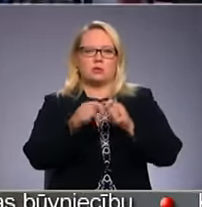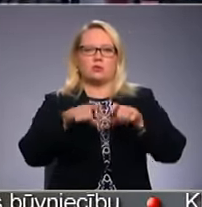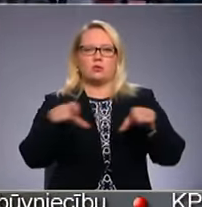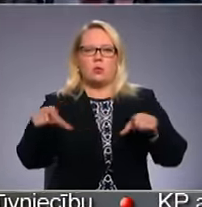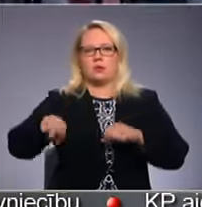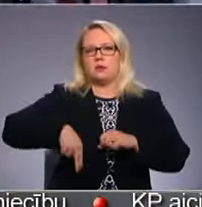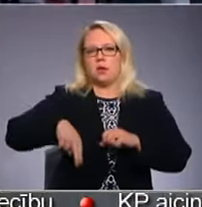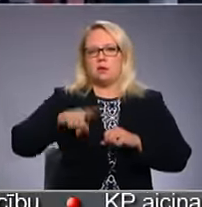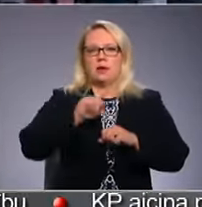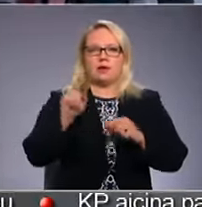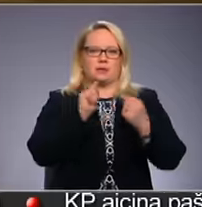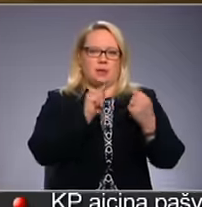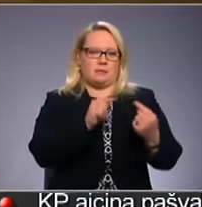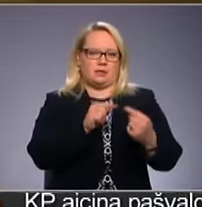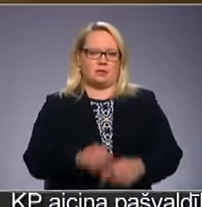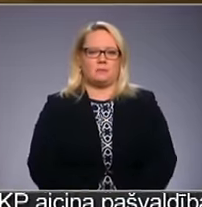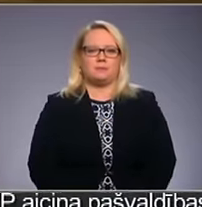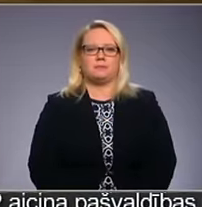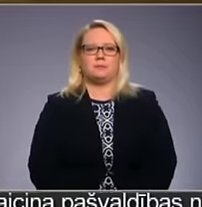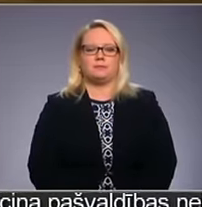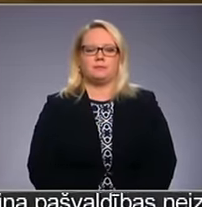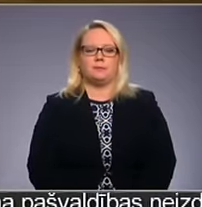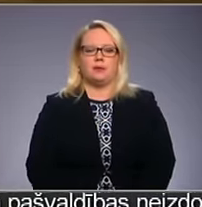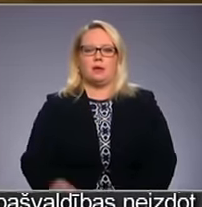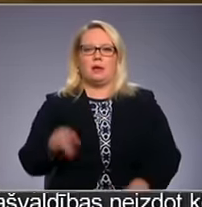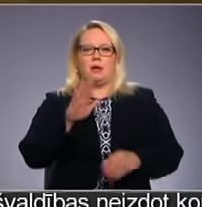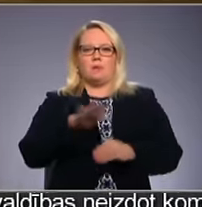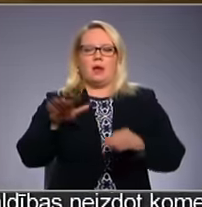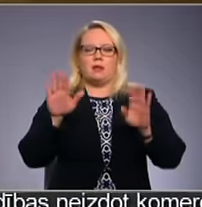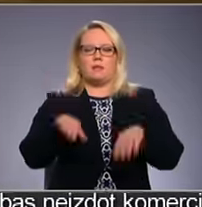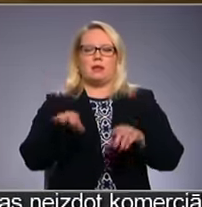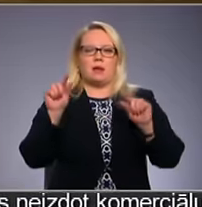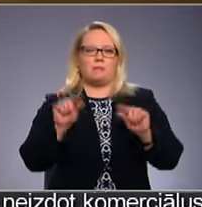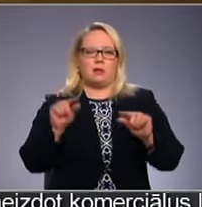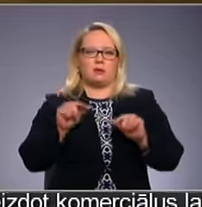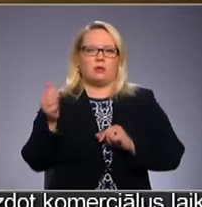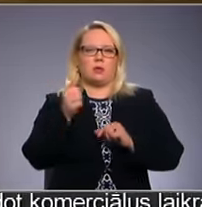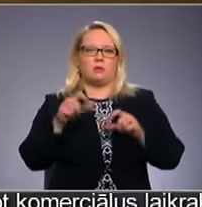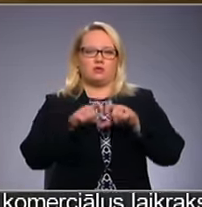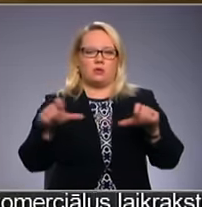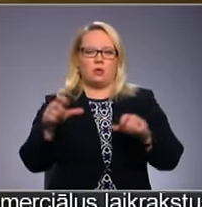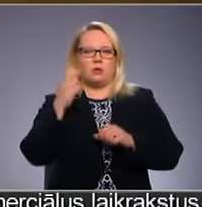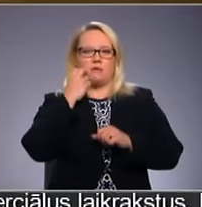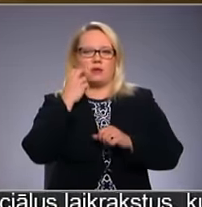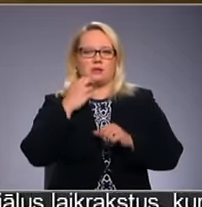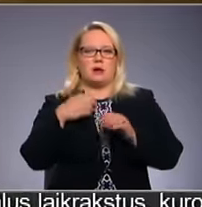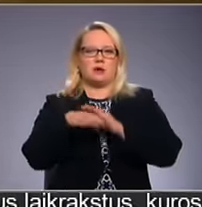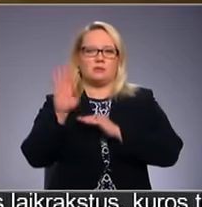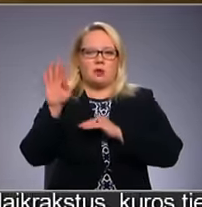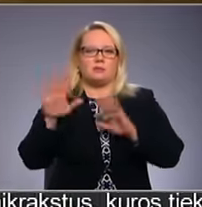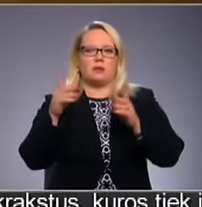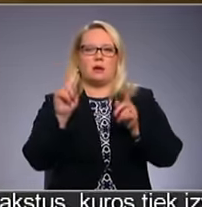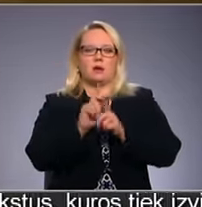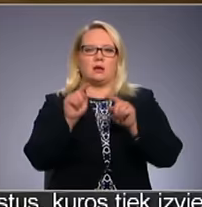skolas direktori ir skeptiska. Bērni paliek mazāk, un tas ir īpaši laukos, kur vecāki izbrauc. Bet